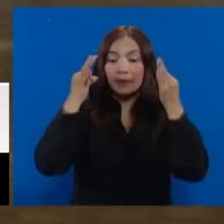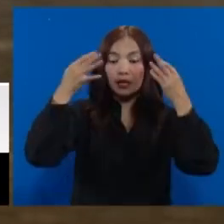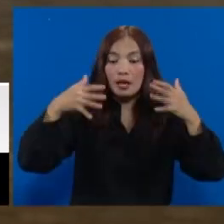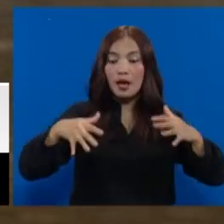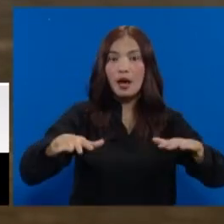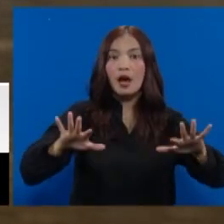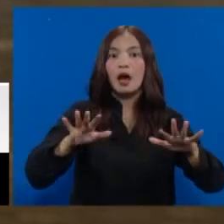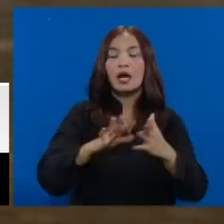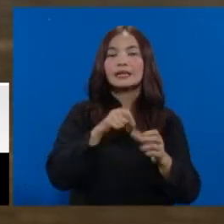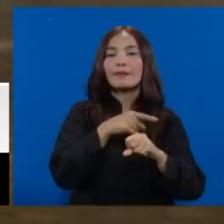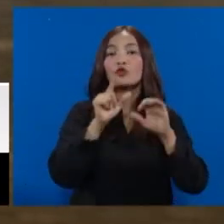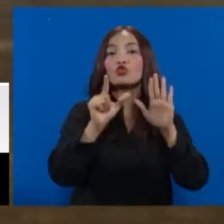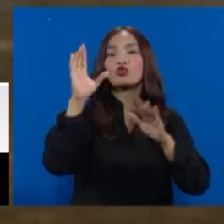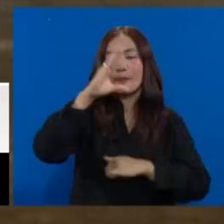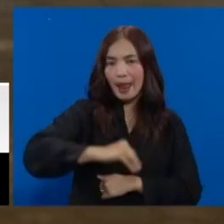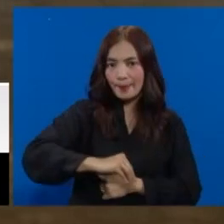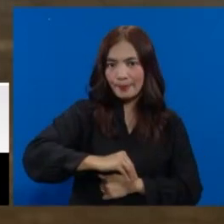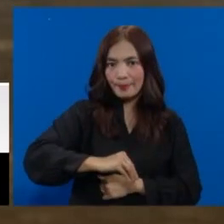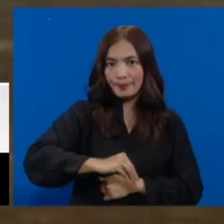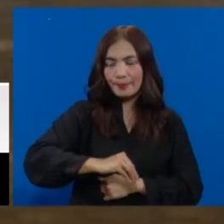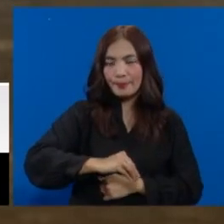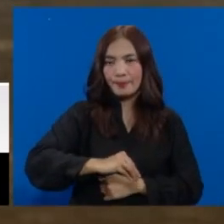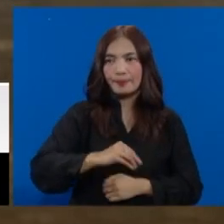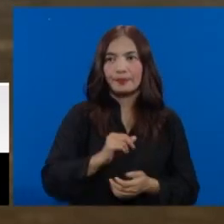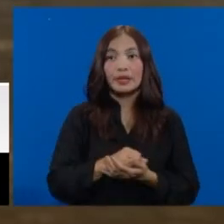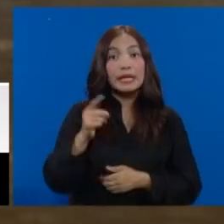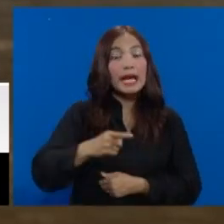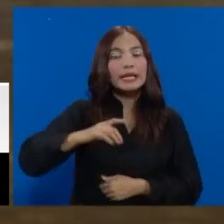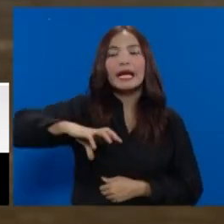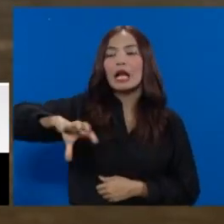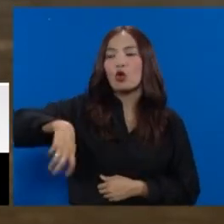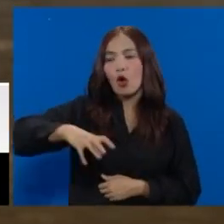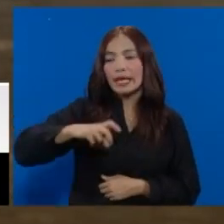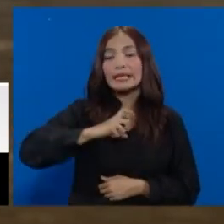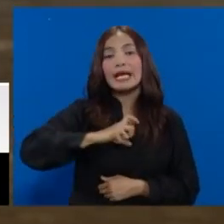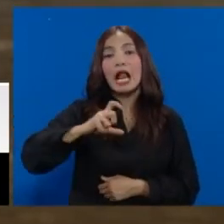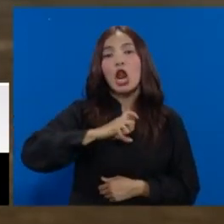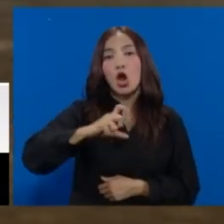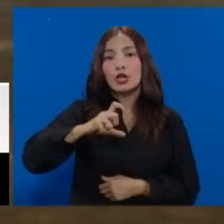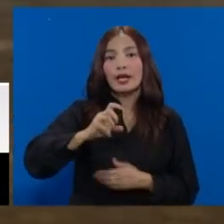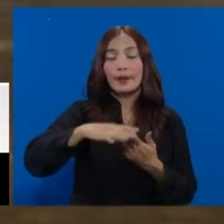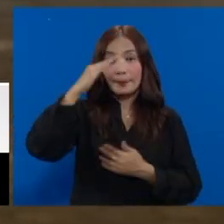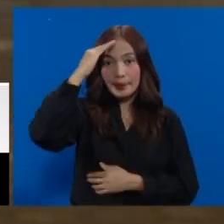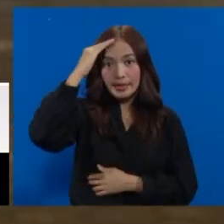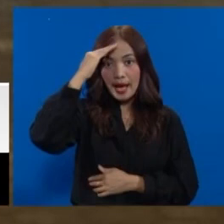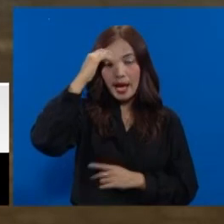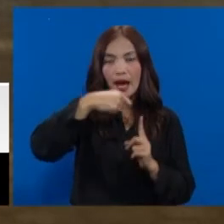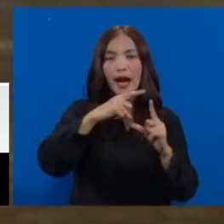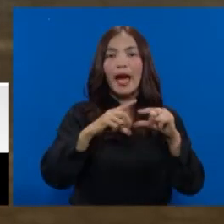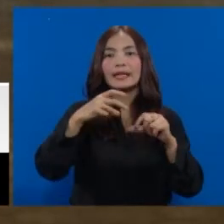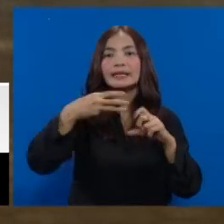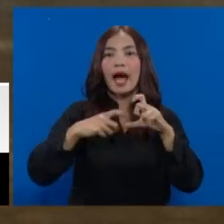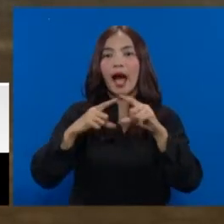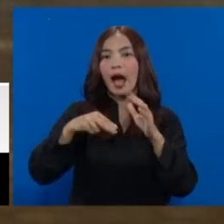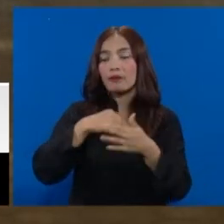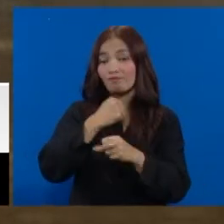pukul 7 malam. Di mana nanti dari keluarga calon pengantin pria Kaisang Pangarep,